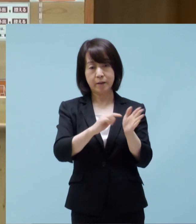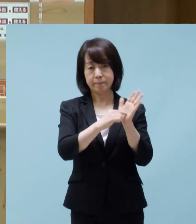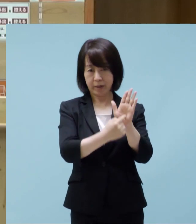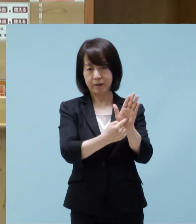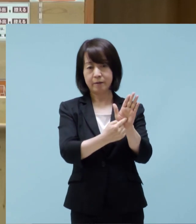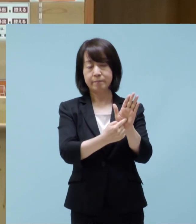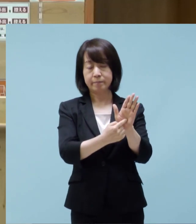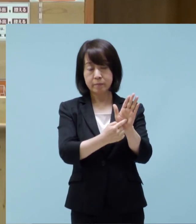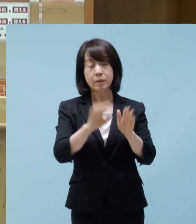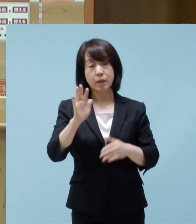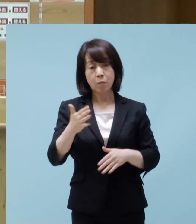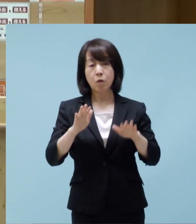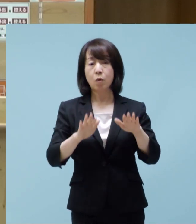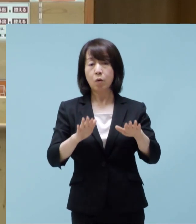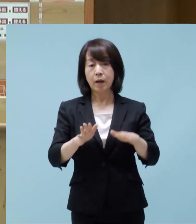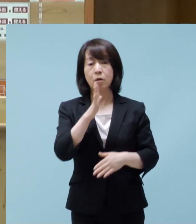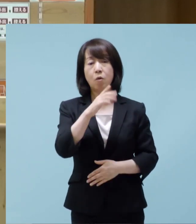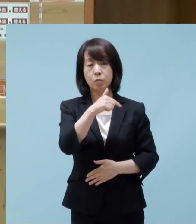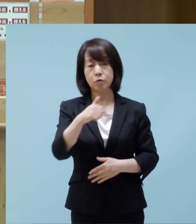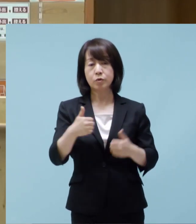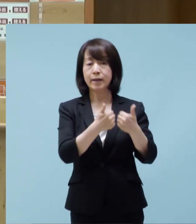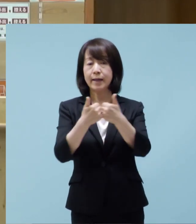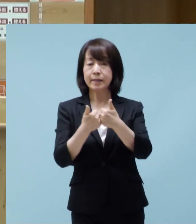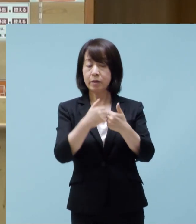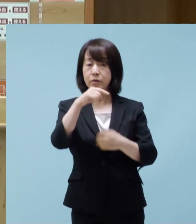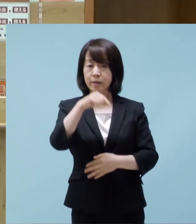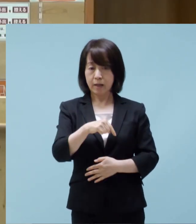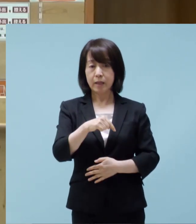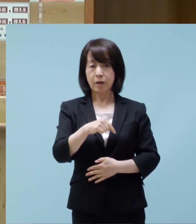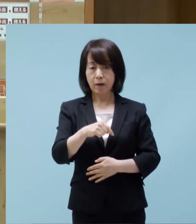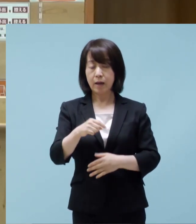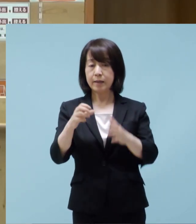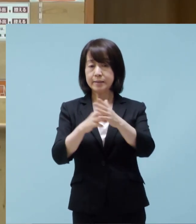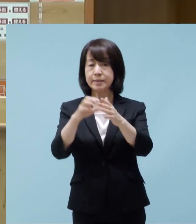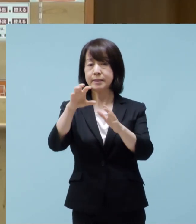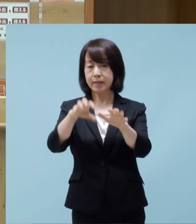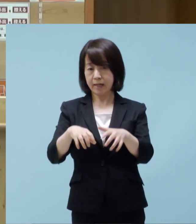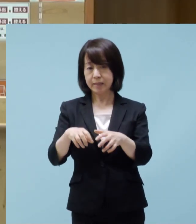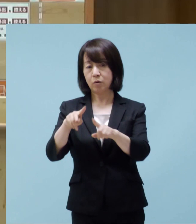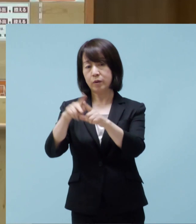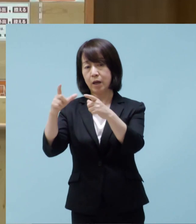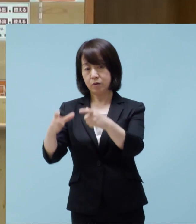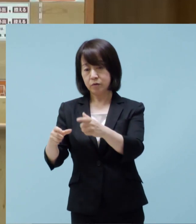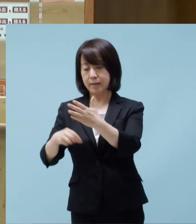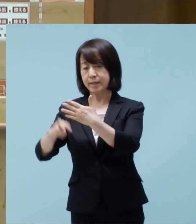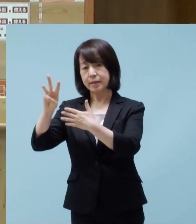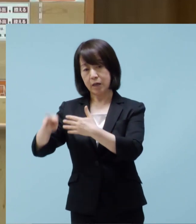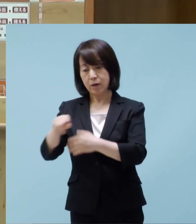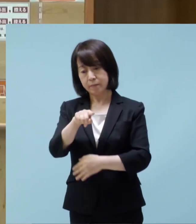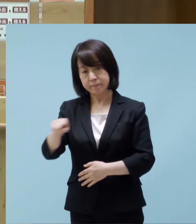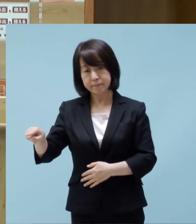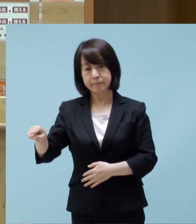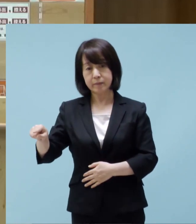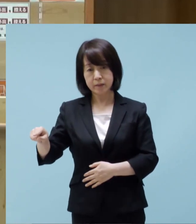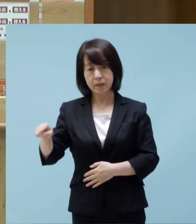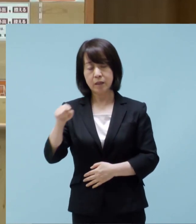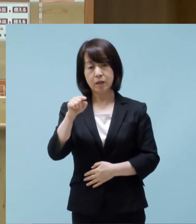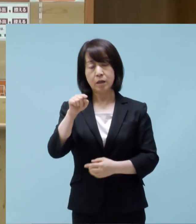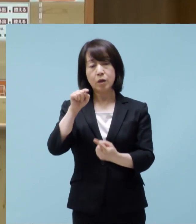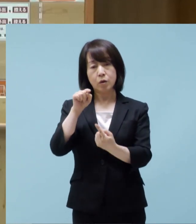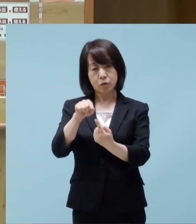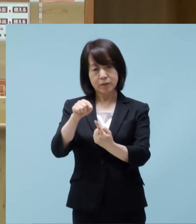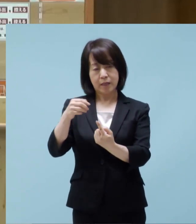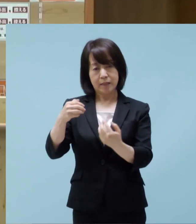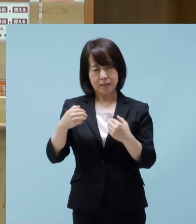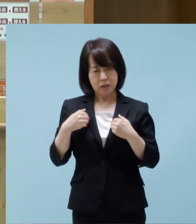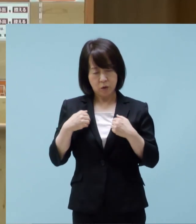回の本部会議ではその石狩、関内、小樽、旭川にも措置が必要だという決定になりました